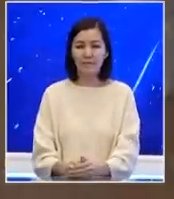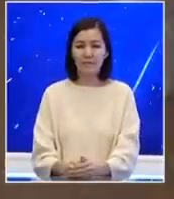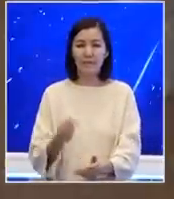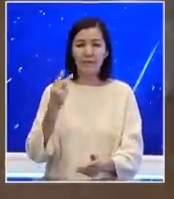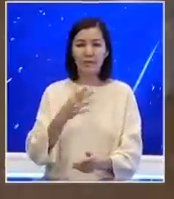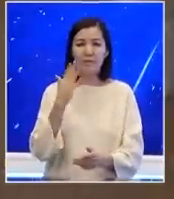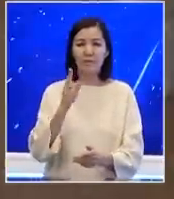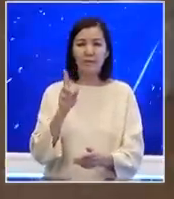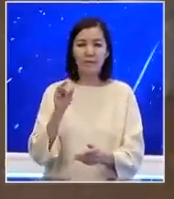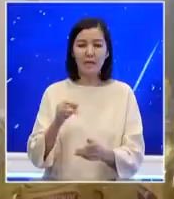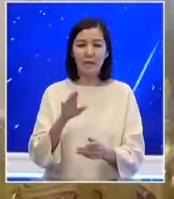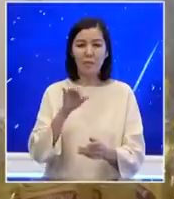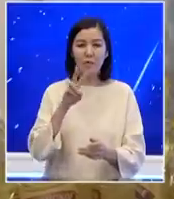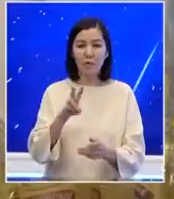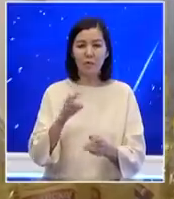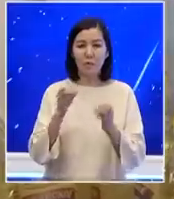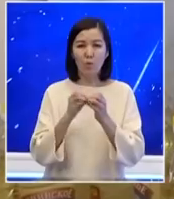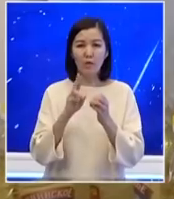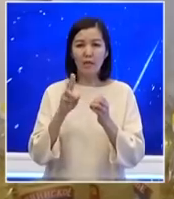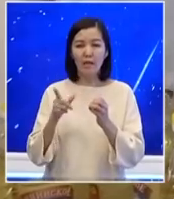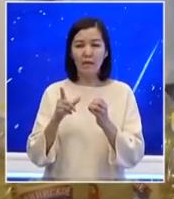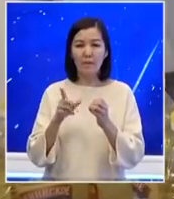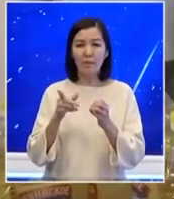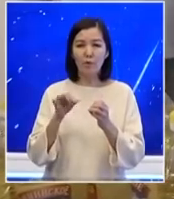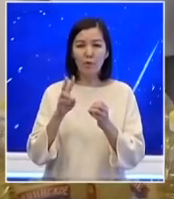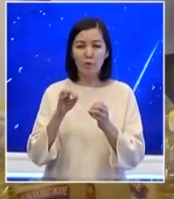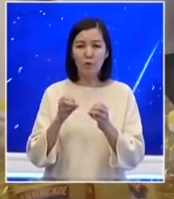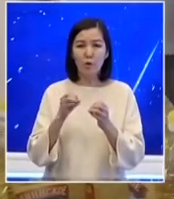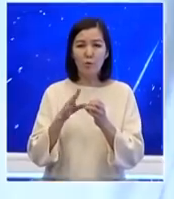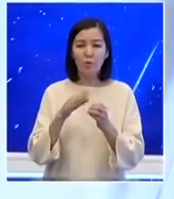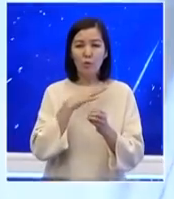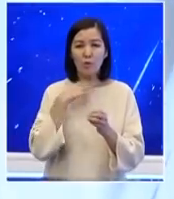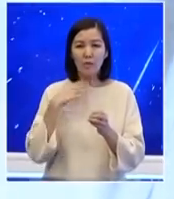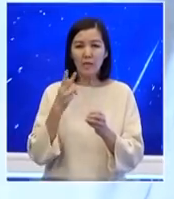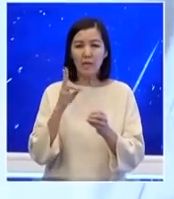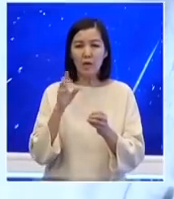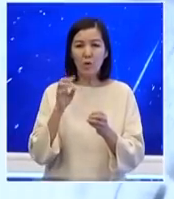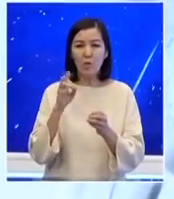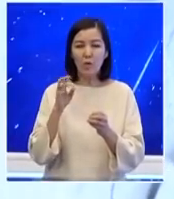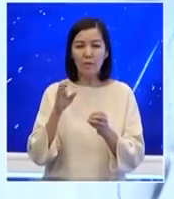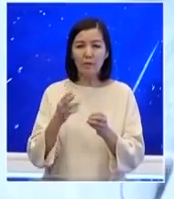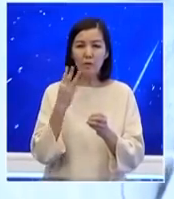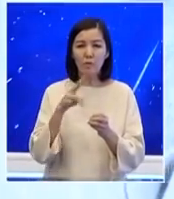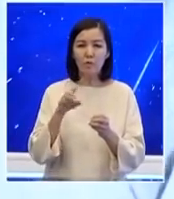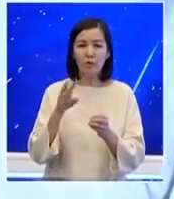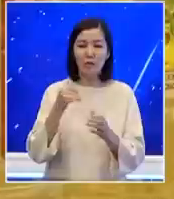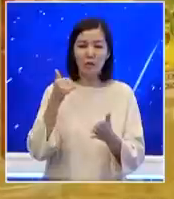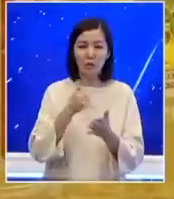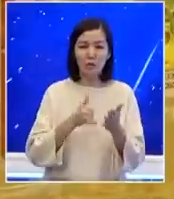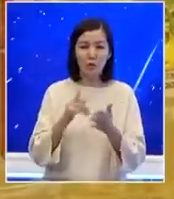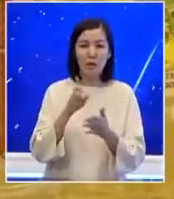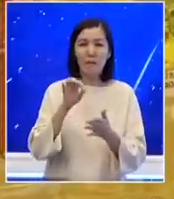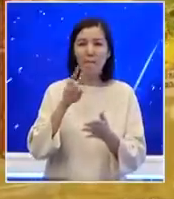25 келіден бір қап 10 килограмм күріш, 14 келі ет, 2 қорап шай, 3 литр сұйық май, 2 құты бал